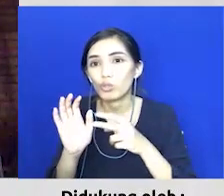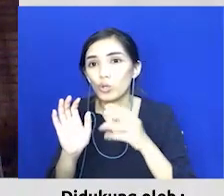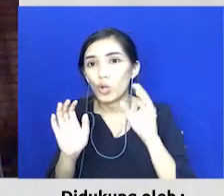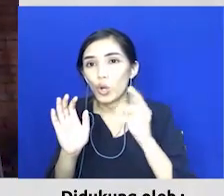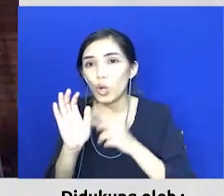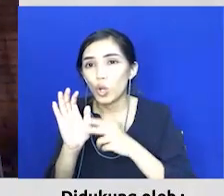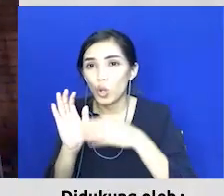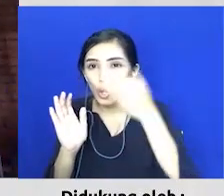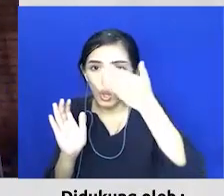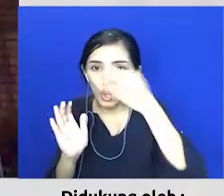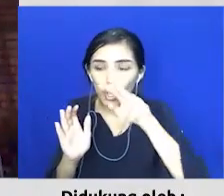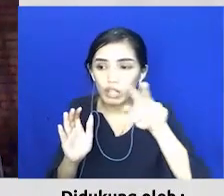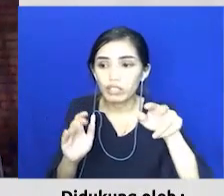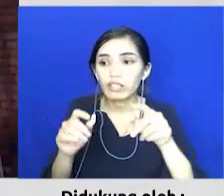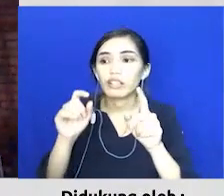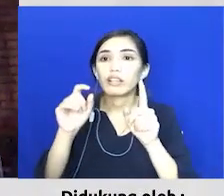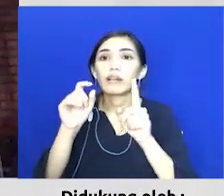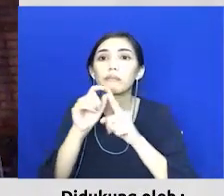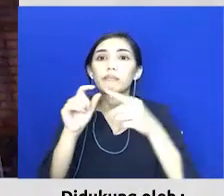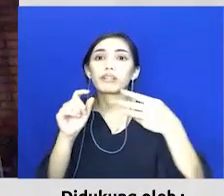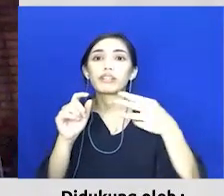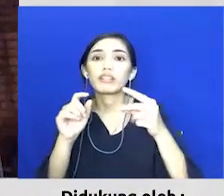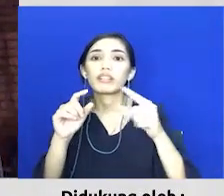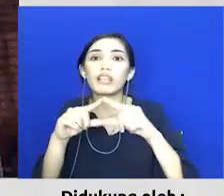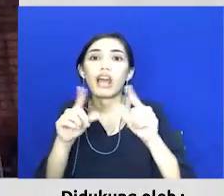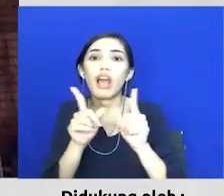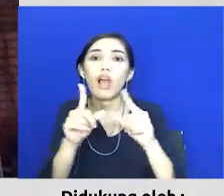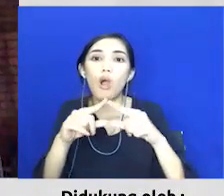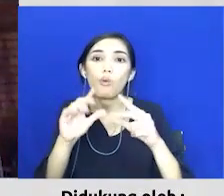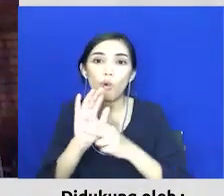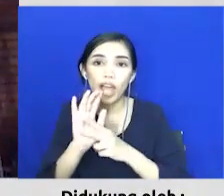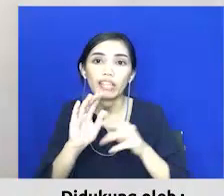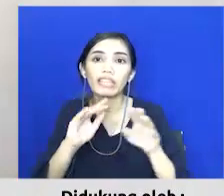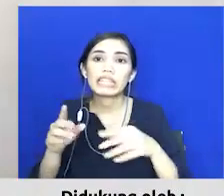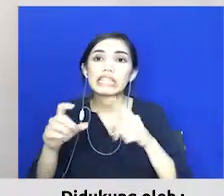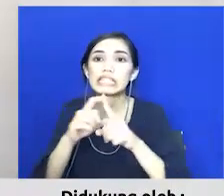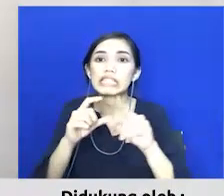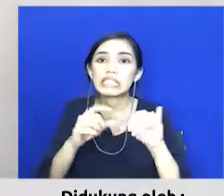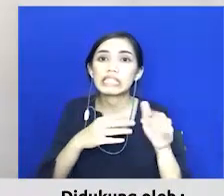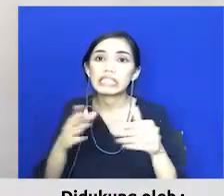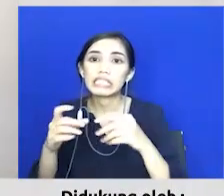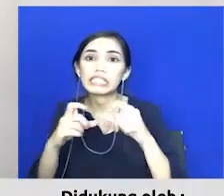Ali Syabani. Itu kan karya-karya yang sebenarnya lagi-lagi menantang moralitas,